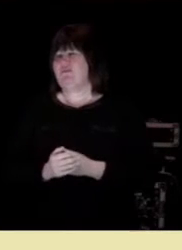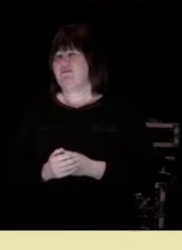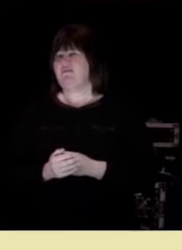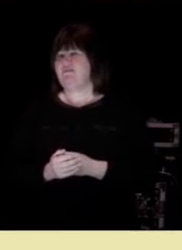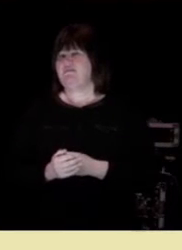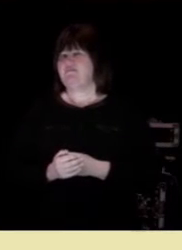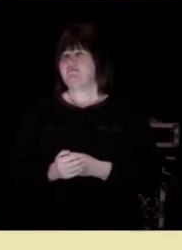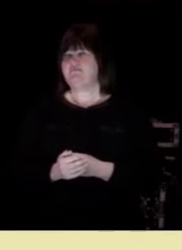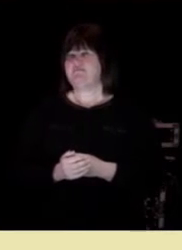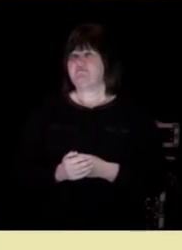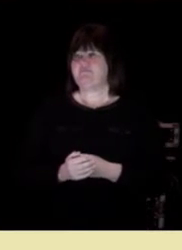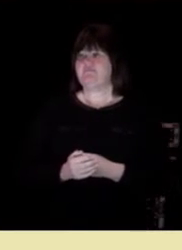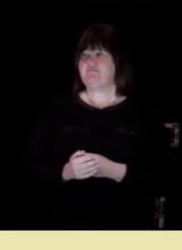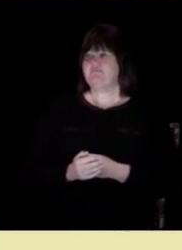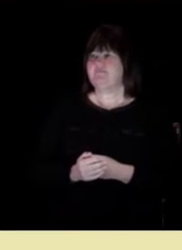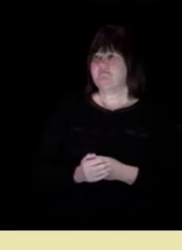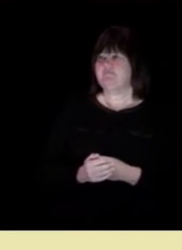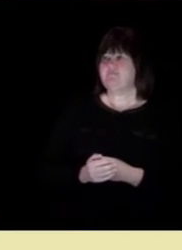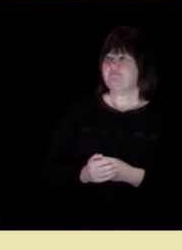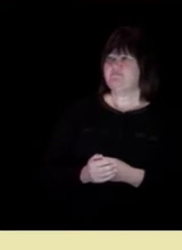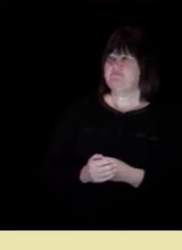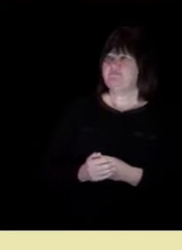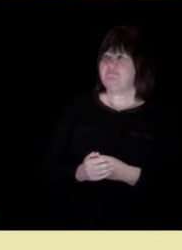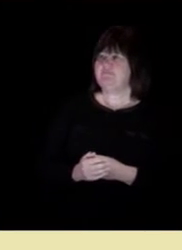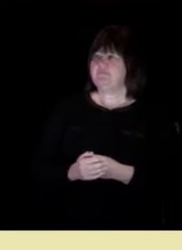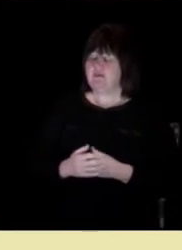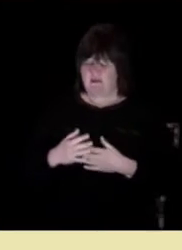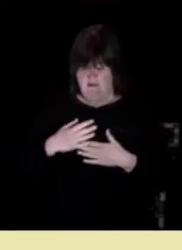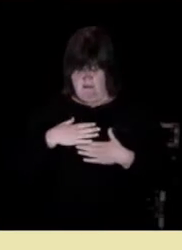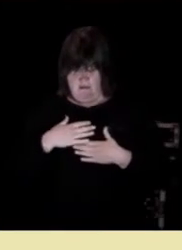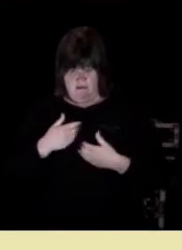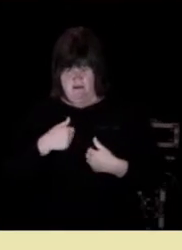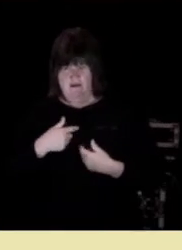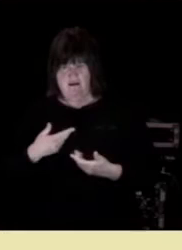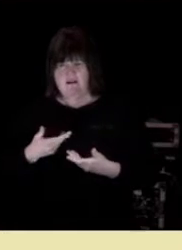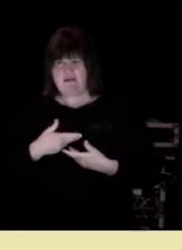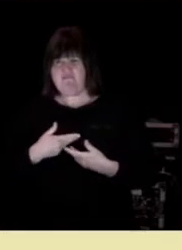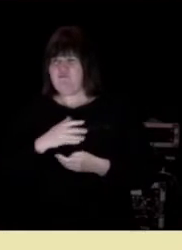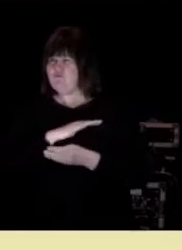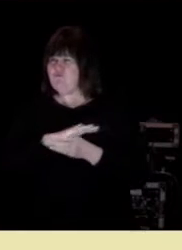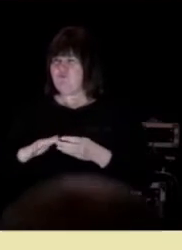Har jag i blodet full renselse